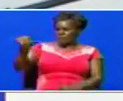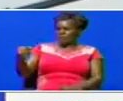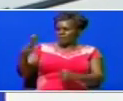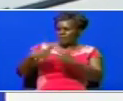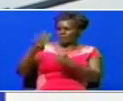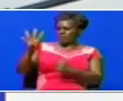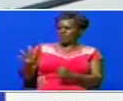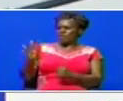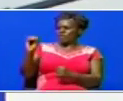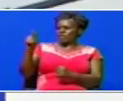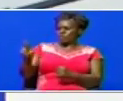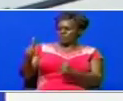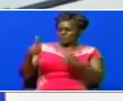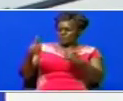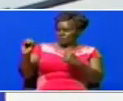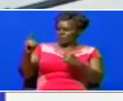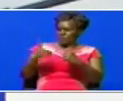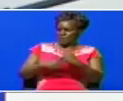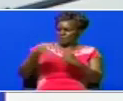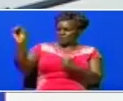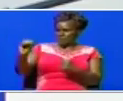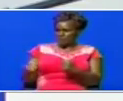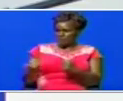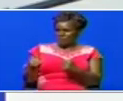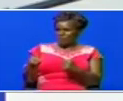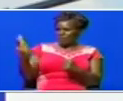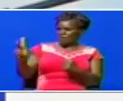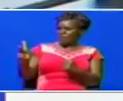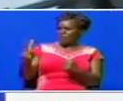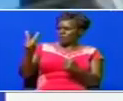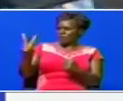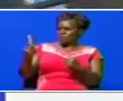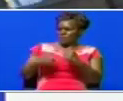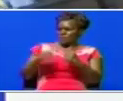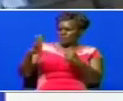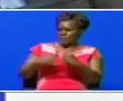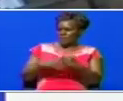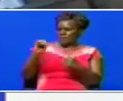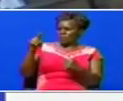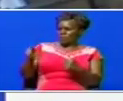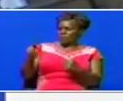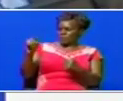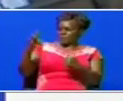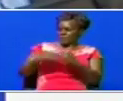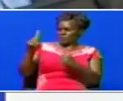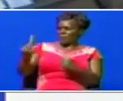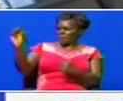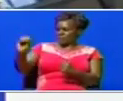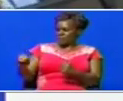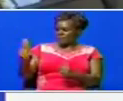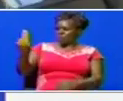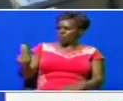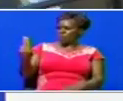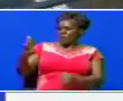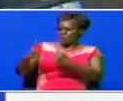94, 0.06%. Japheth Kaluyu, 269, 0.18%. Uhuru